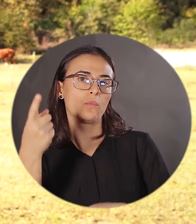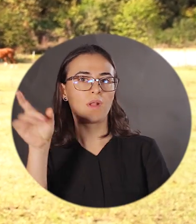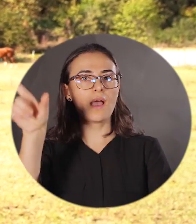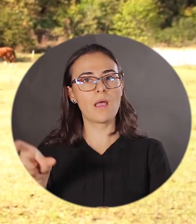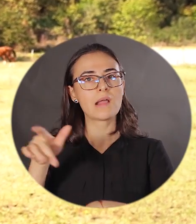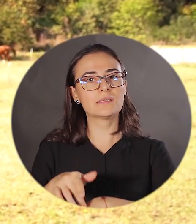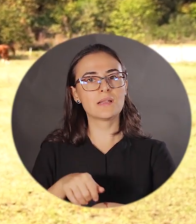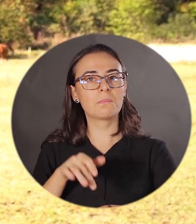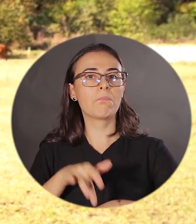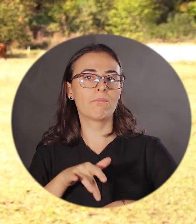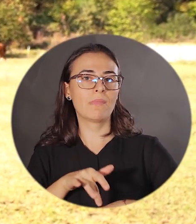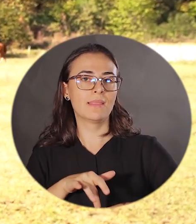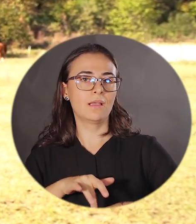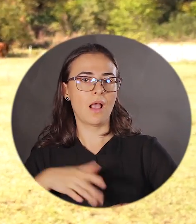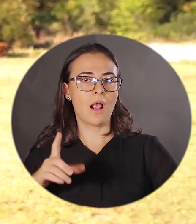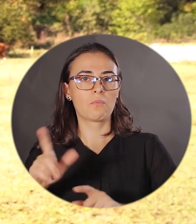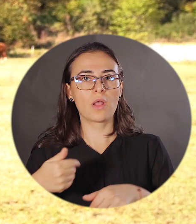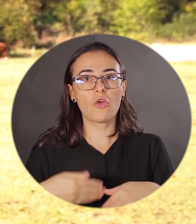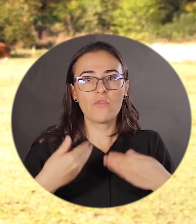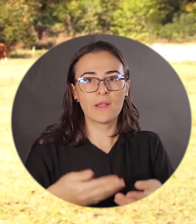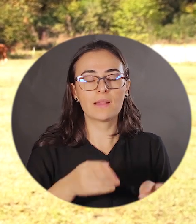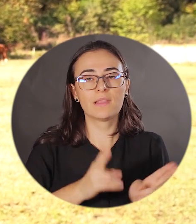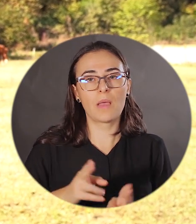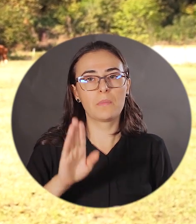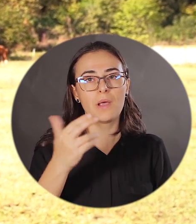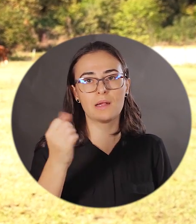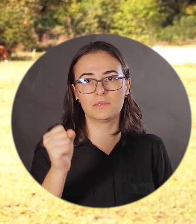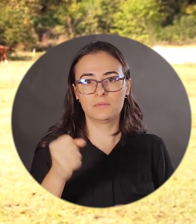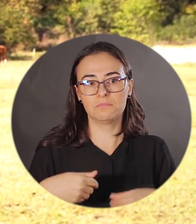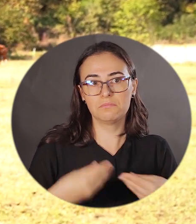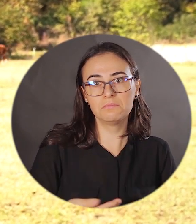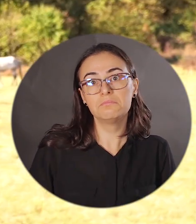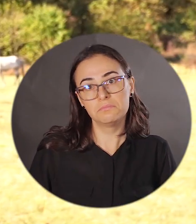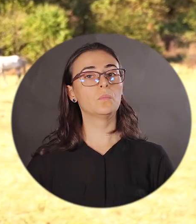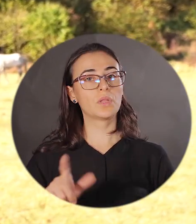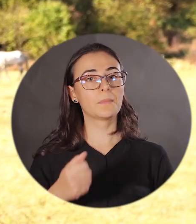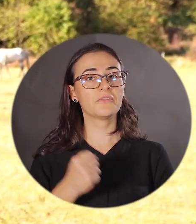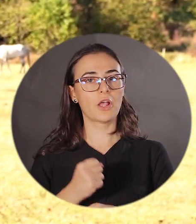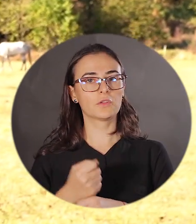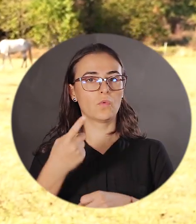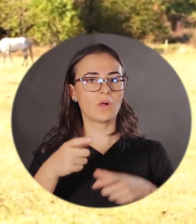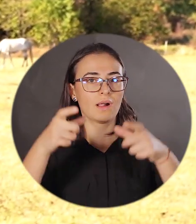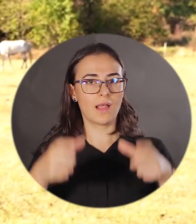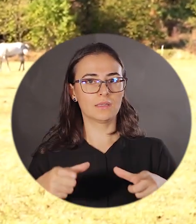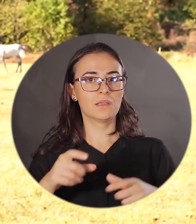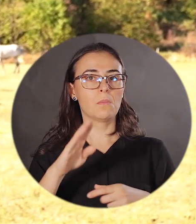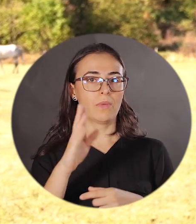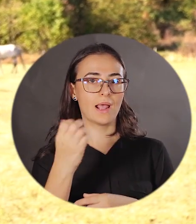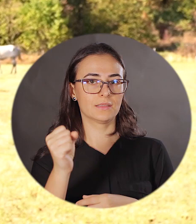și când omul este în ATI, așa cum este inconștient, să primească și Bars. Mai putem face clase de Bars